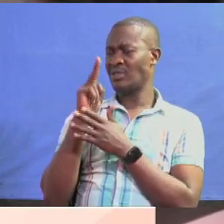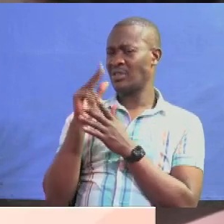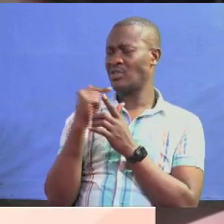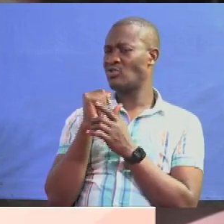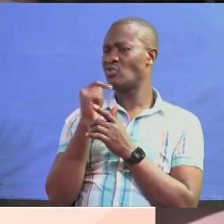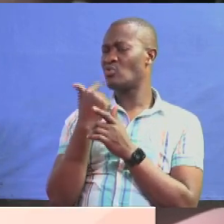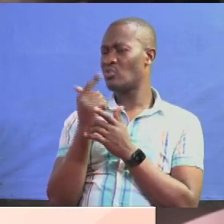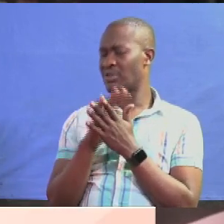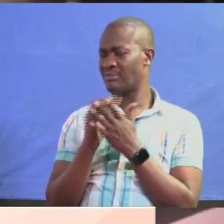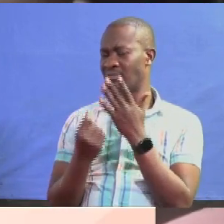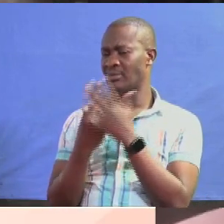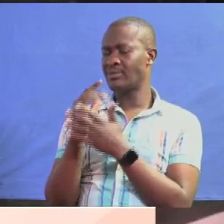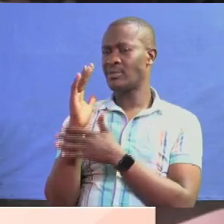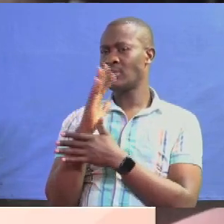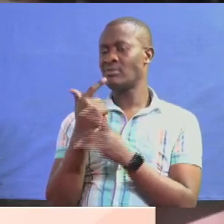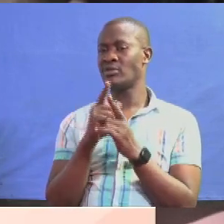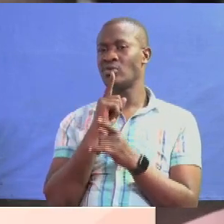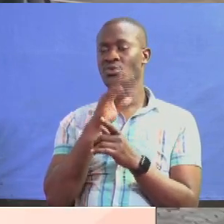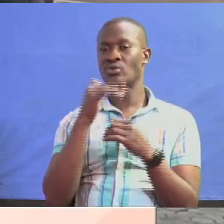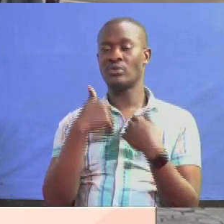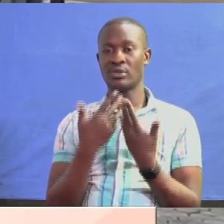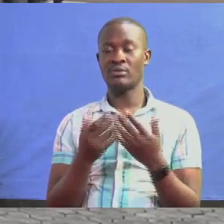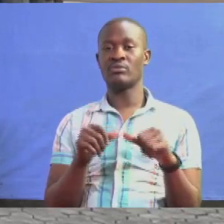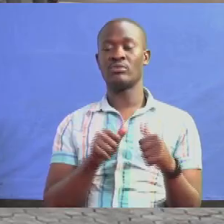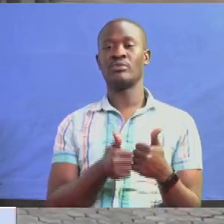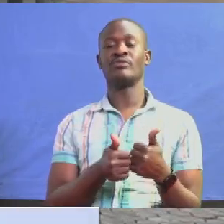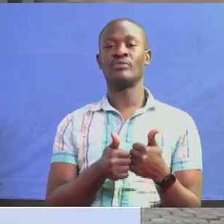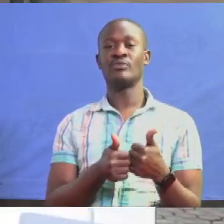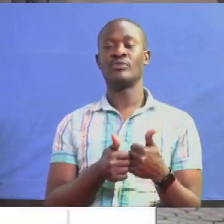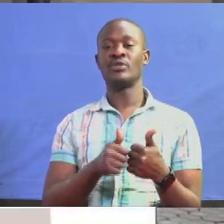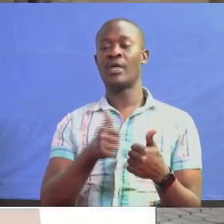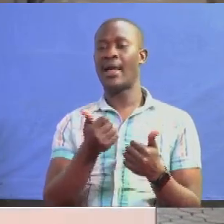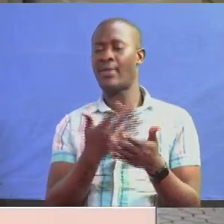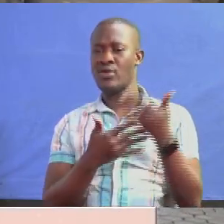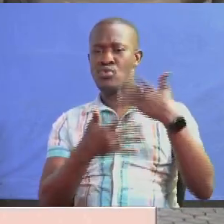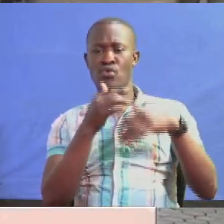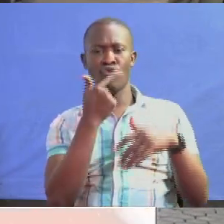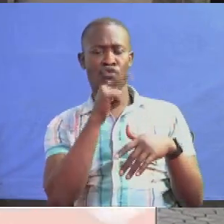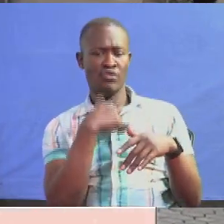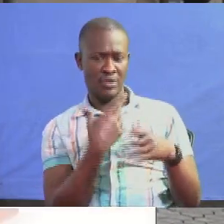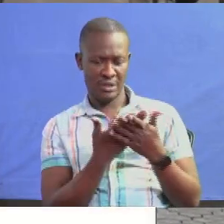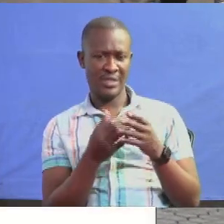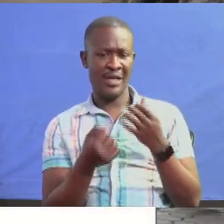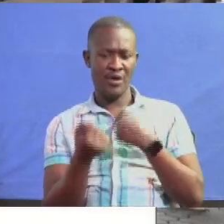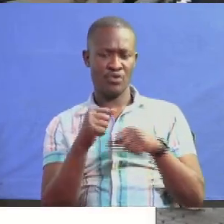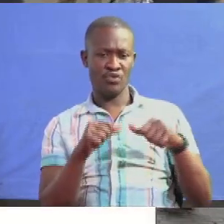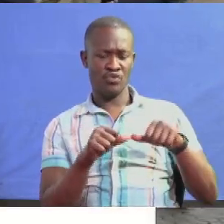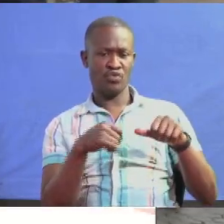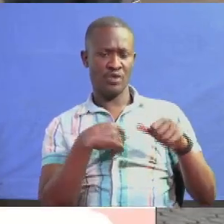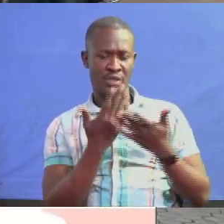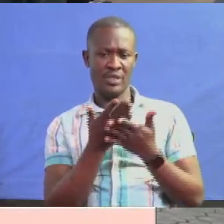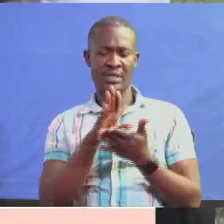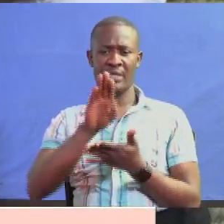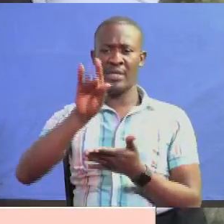not only plant trees but to ensure that they are grown. Sawa na bewa la Kitui, shughuli sawia iliendelea katika bewa kuu